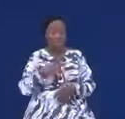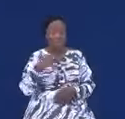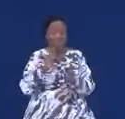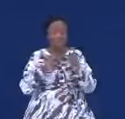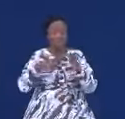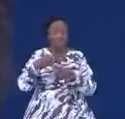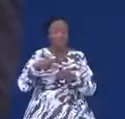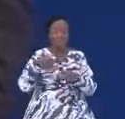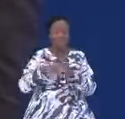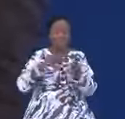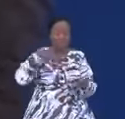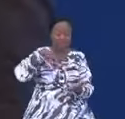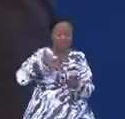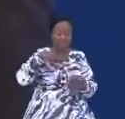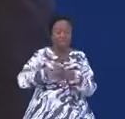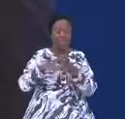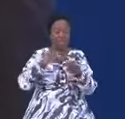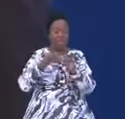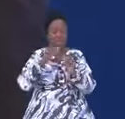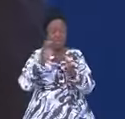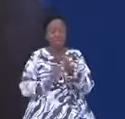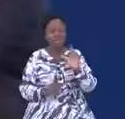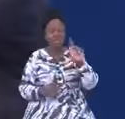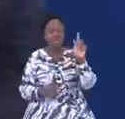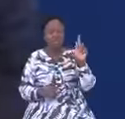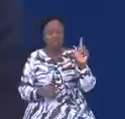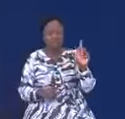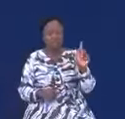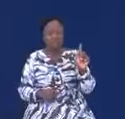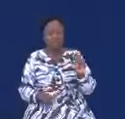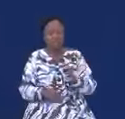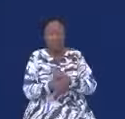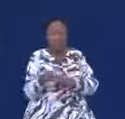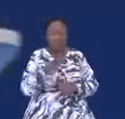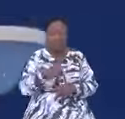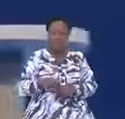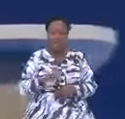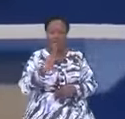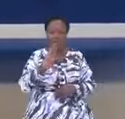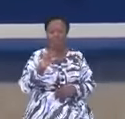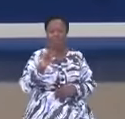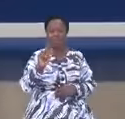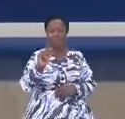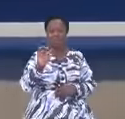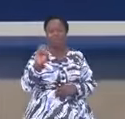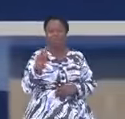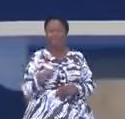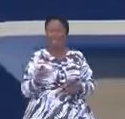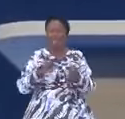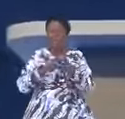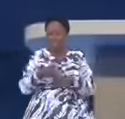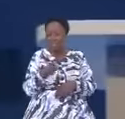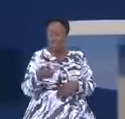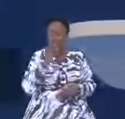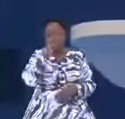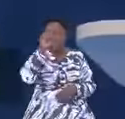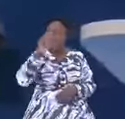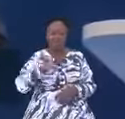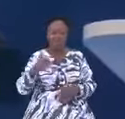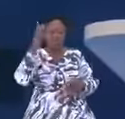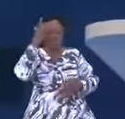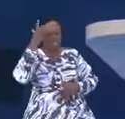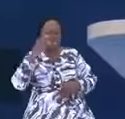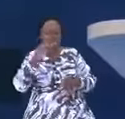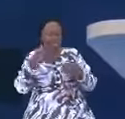20 heures il était mordu et il était malade il avait des douleurs dans le corps